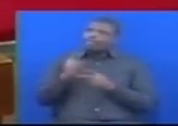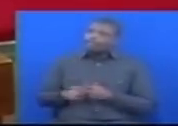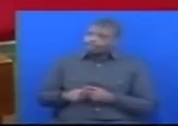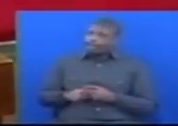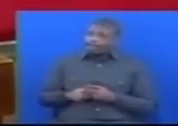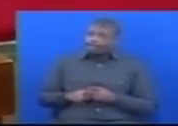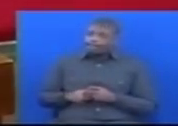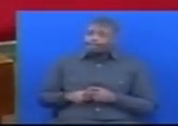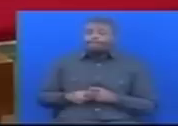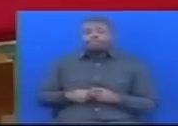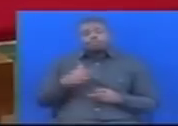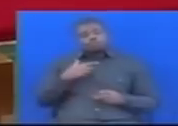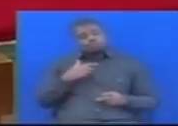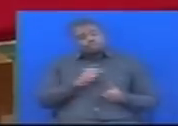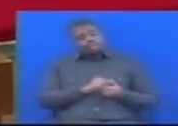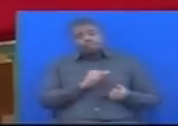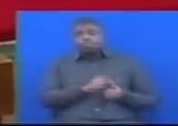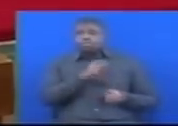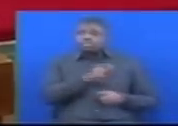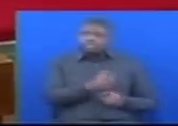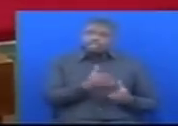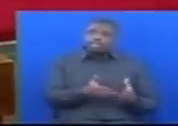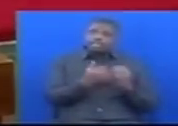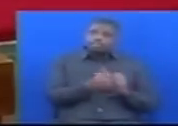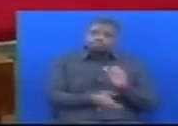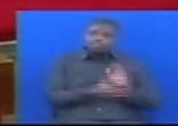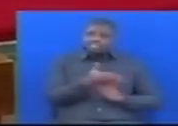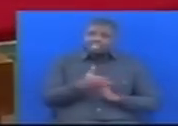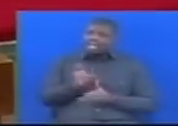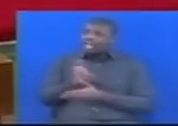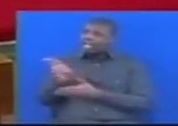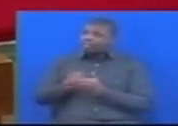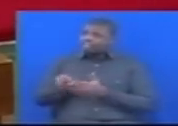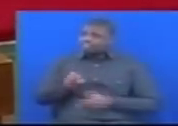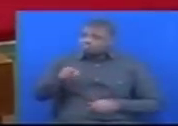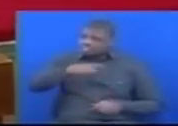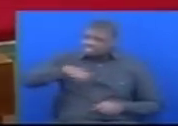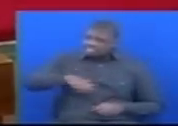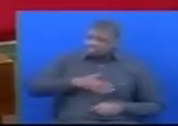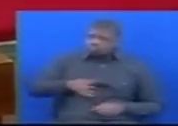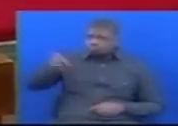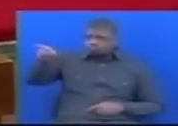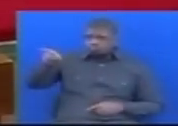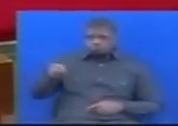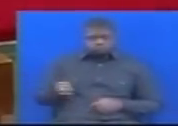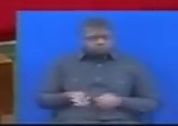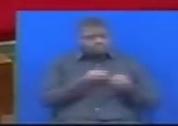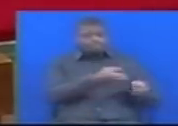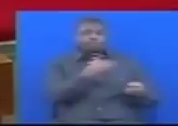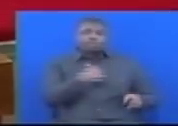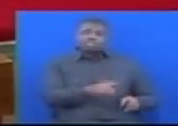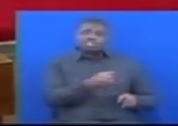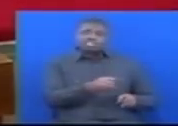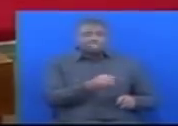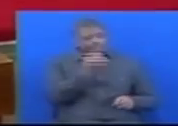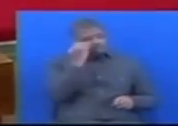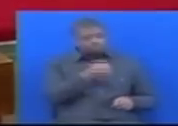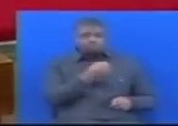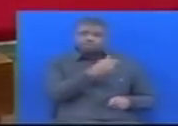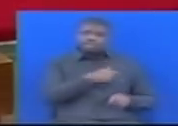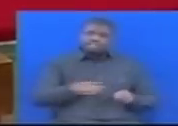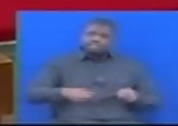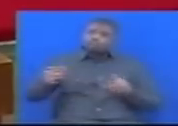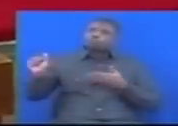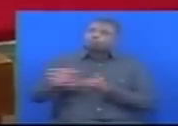tena kwamba swala hili linahitaji kuanzia katika halmashauri zetu, mkileta kwa waziri, waziri atamshauri mheshimiwa